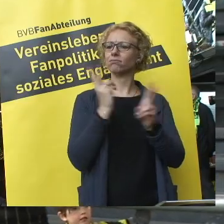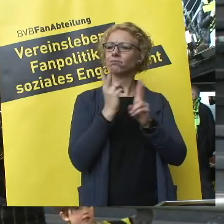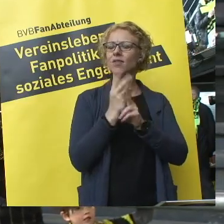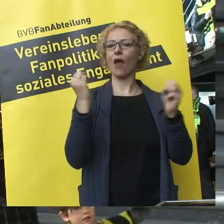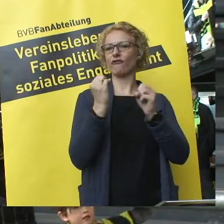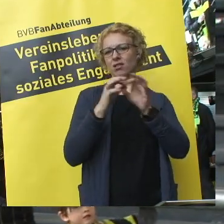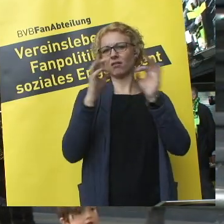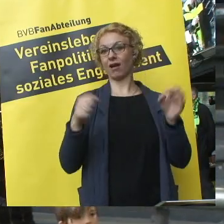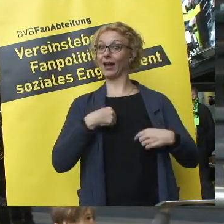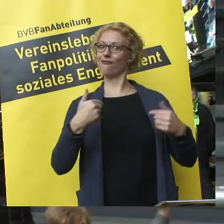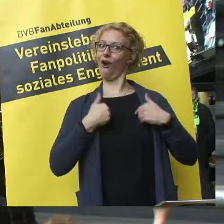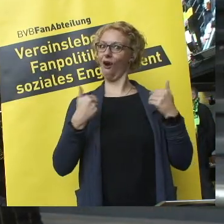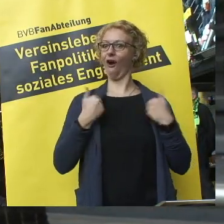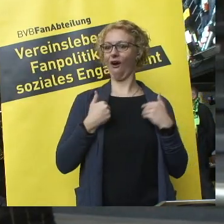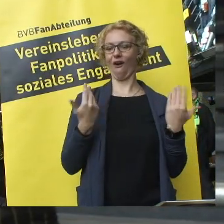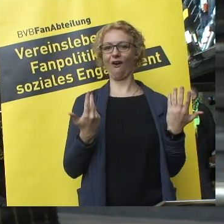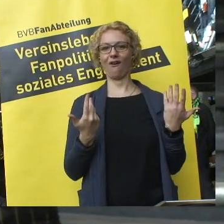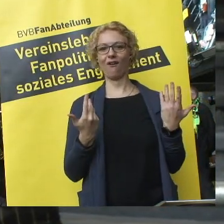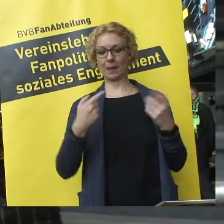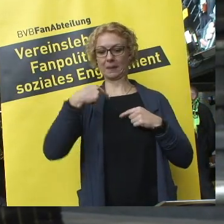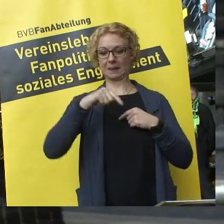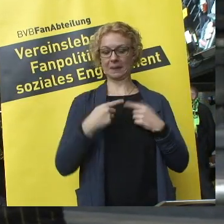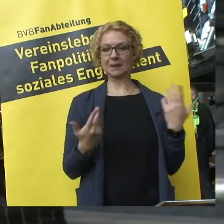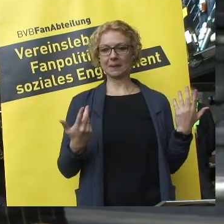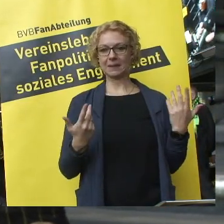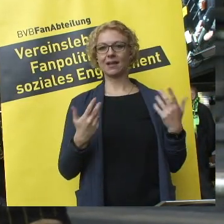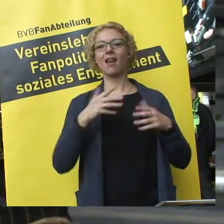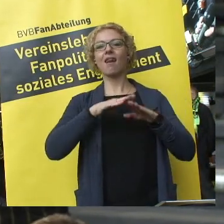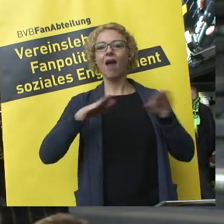Wintertage, die freue ich mich sehr darauf, dass wir die Wintertage haben,